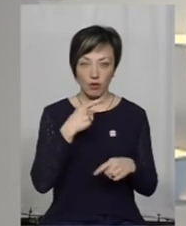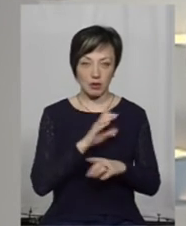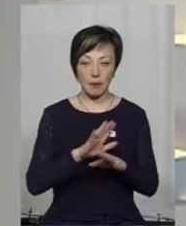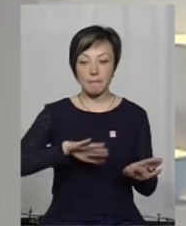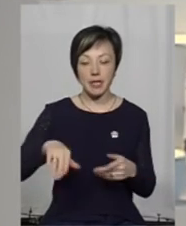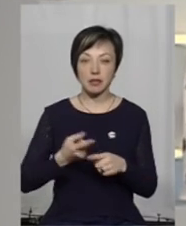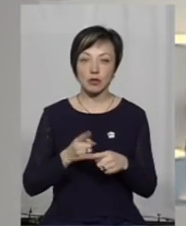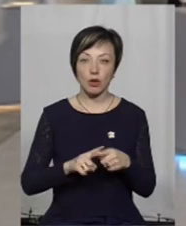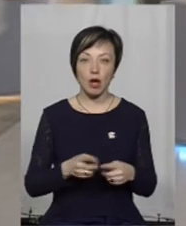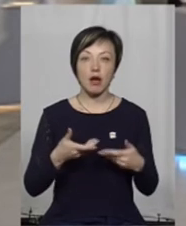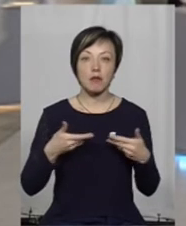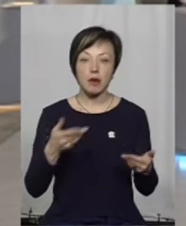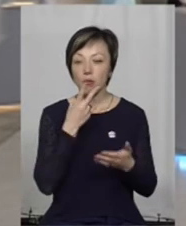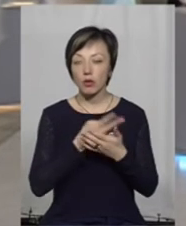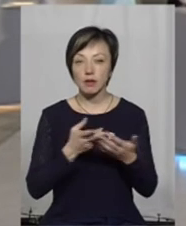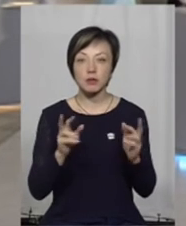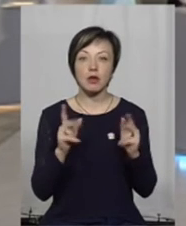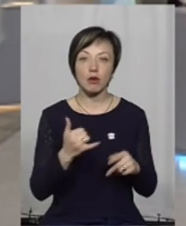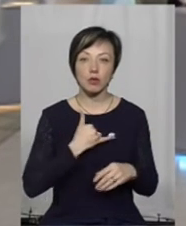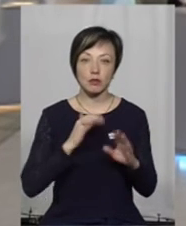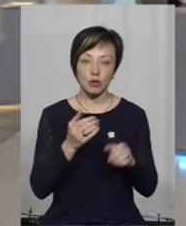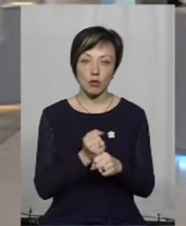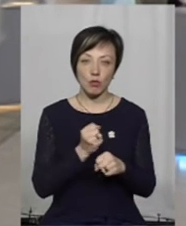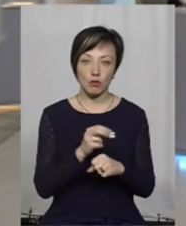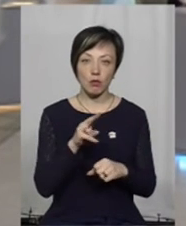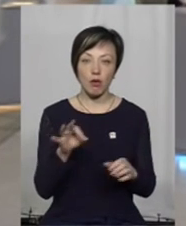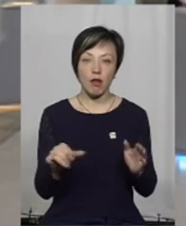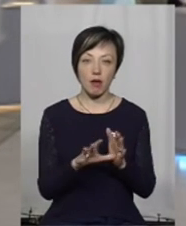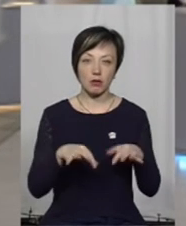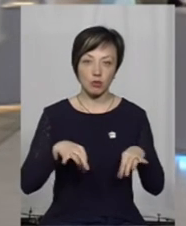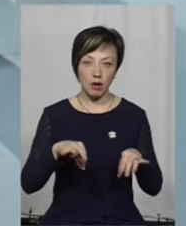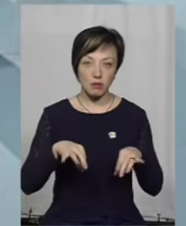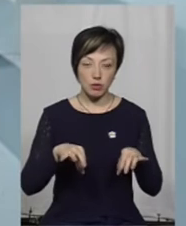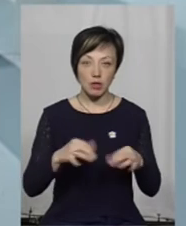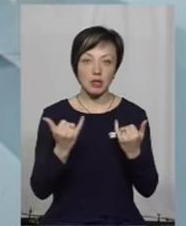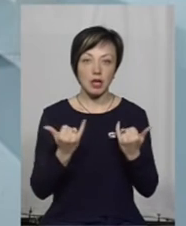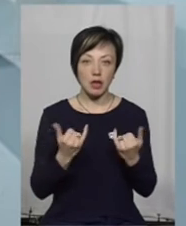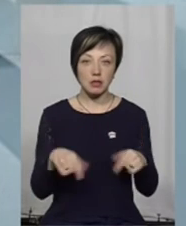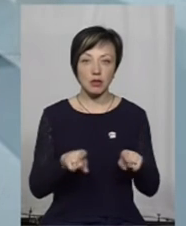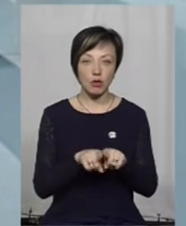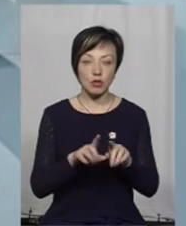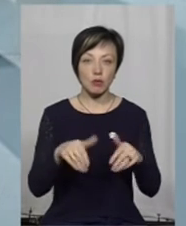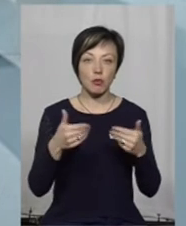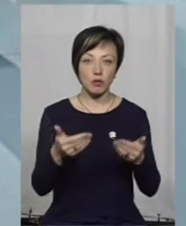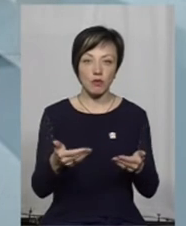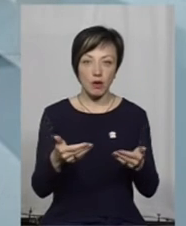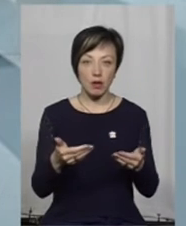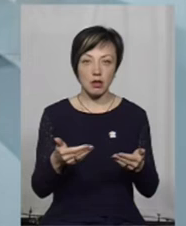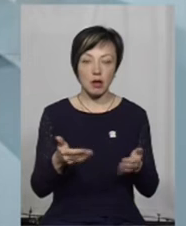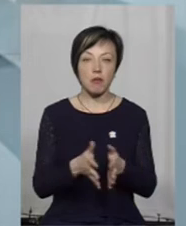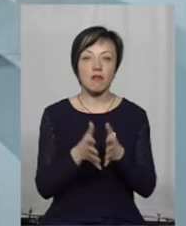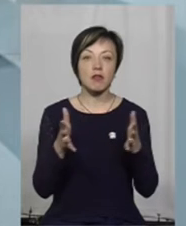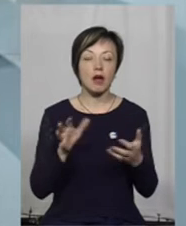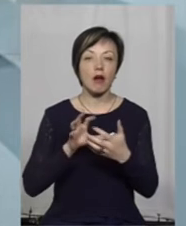Це після того? Ну, ми подивимося, як у нас буде йти робота по електротранспорту. Наразі ми також запропонували ще і по